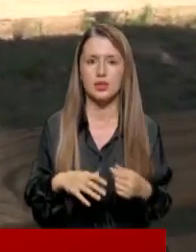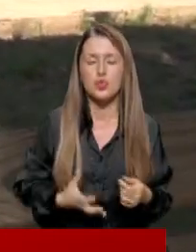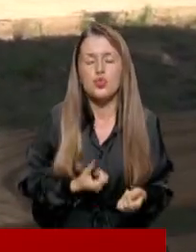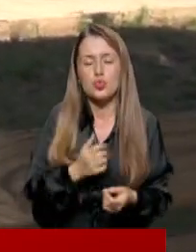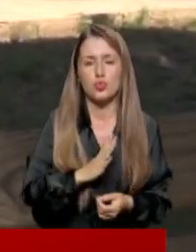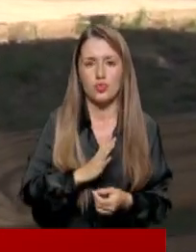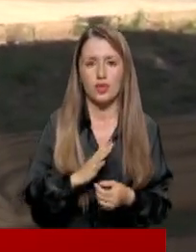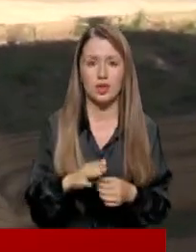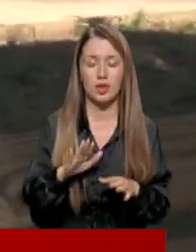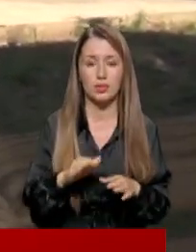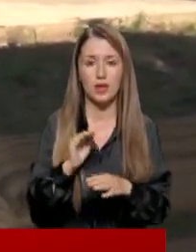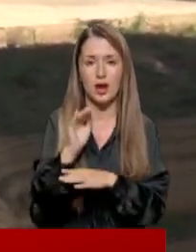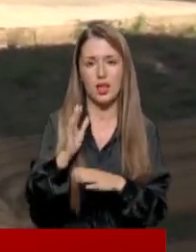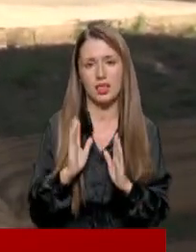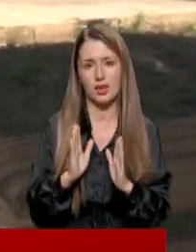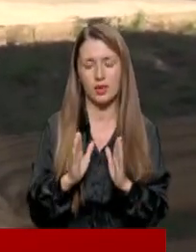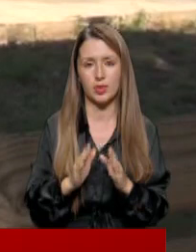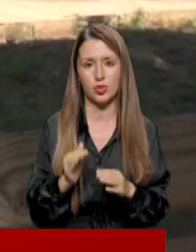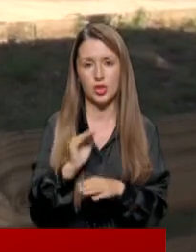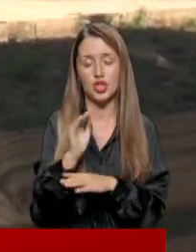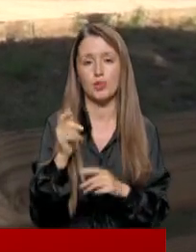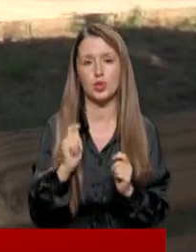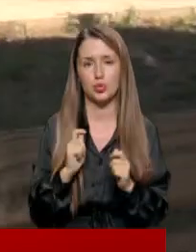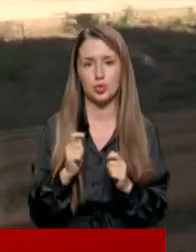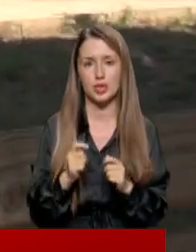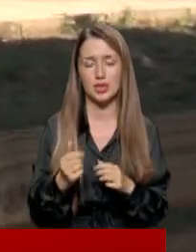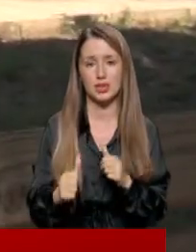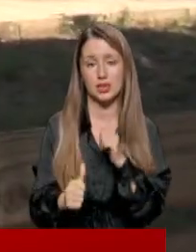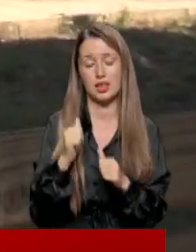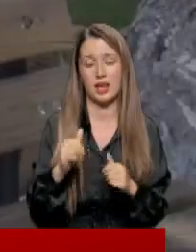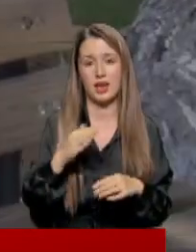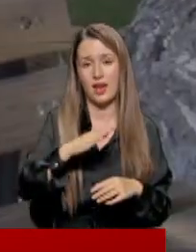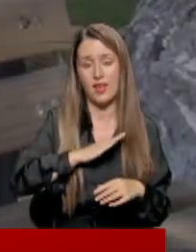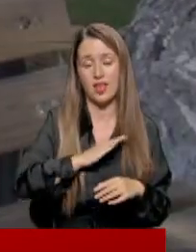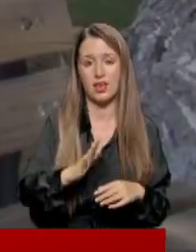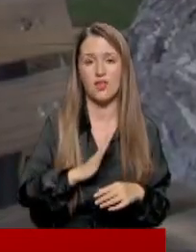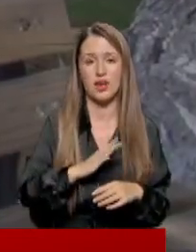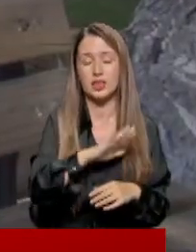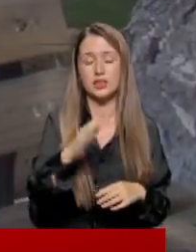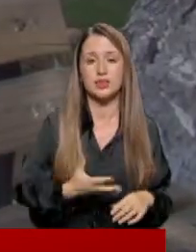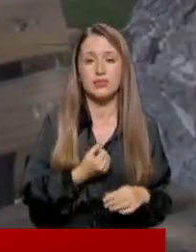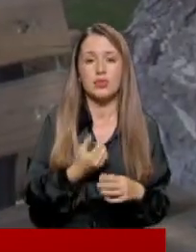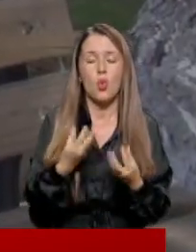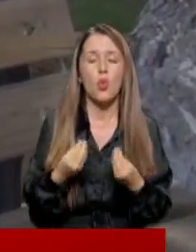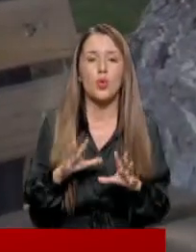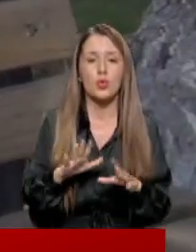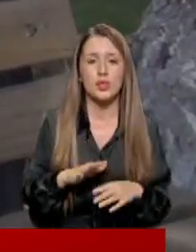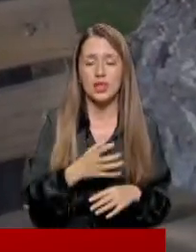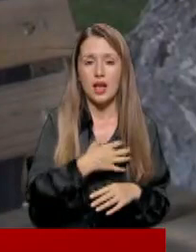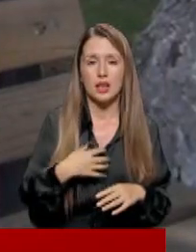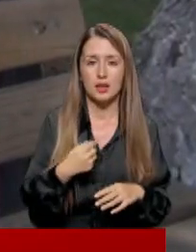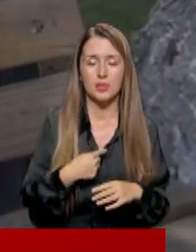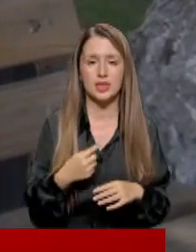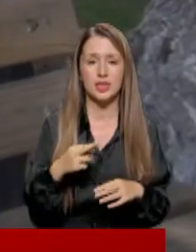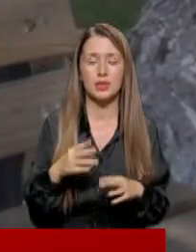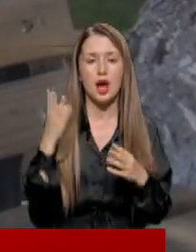yok. Ama hayat devam ediyor. Yaşamak zorundasın. Geride evlatlarım var. Kimsenin canı yanmasın. Anneler bizim gibi